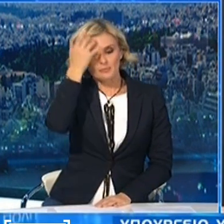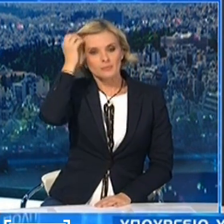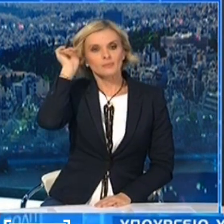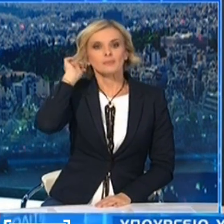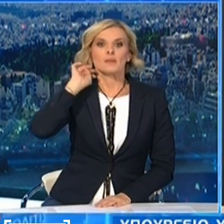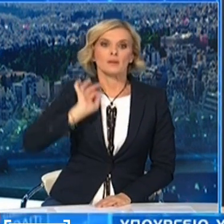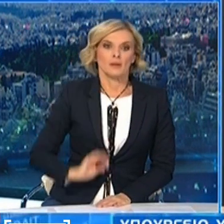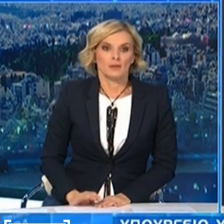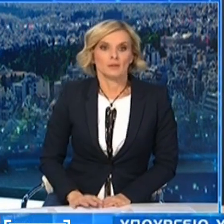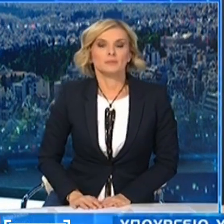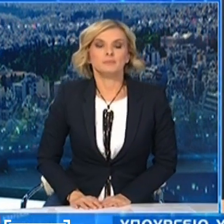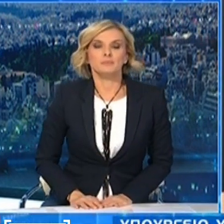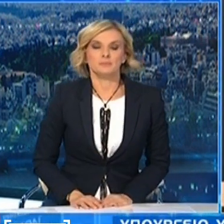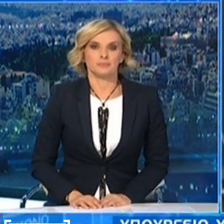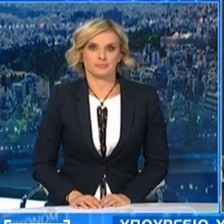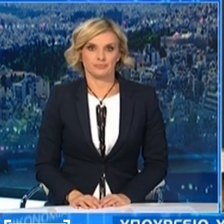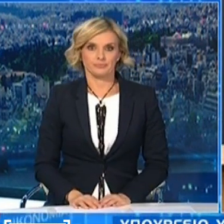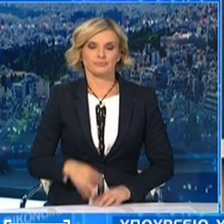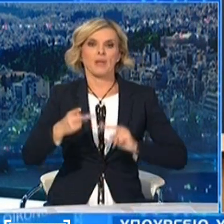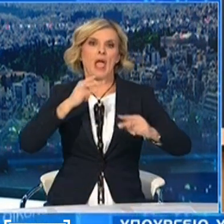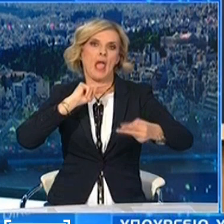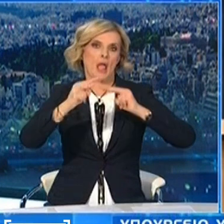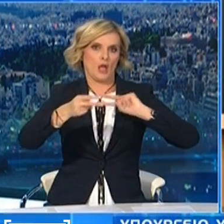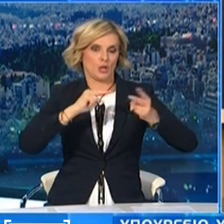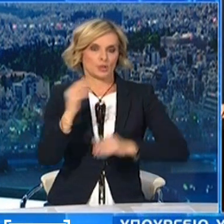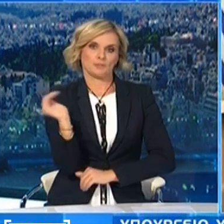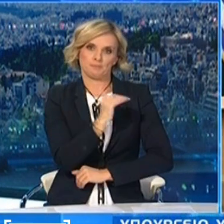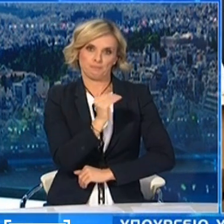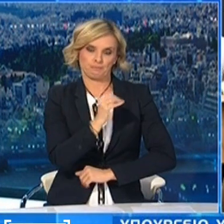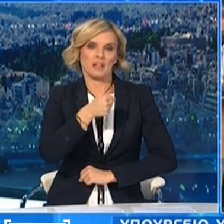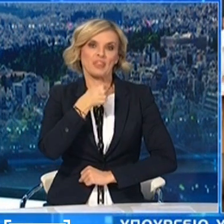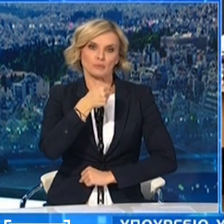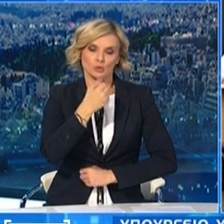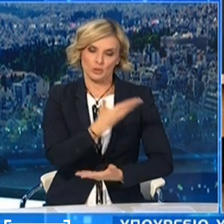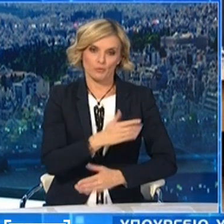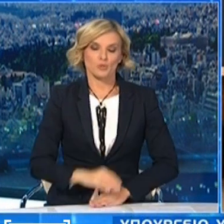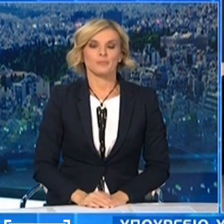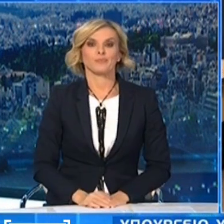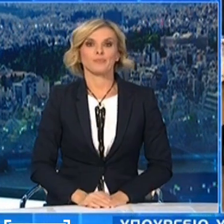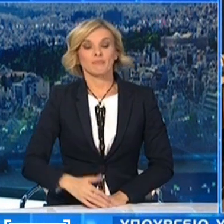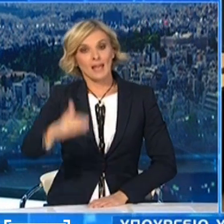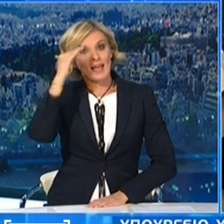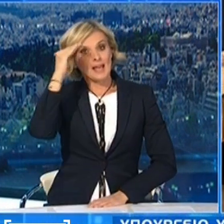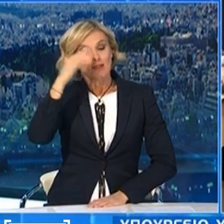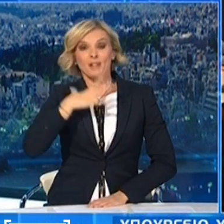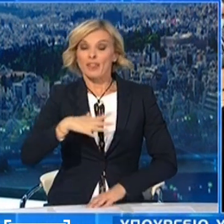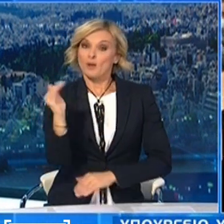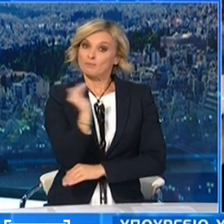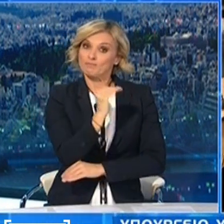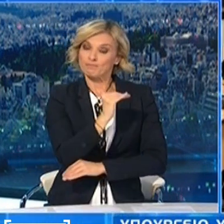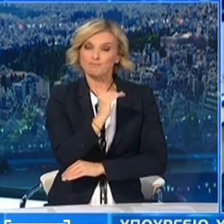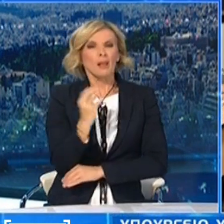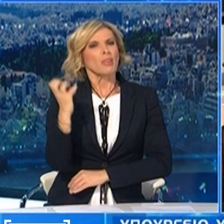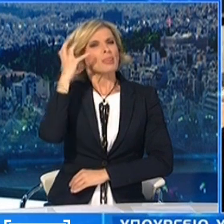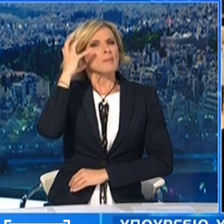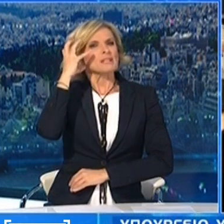περάσουμε σε ερωτήσεις. Η κυρία Παπακοστοπούλου από τον τηλεοπτικό σταθμό Star. Καλησπέρα σας. Ήθελα να μας θυμίσετε